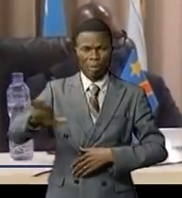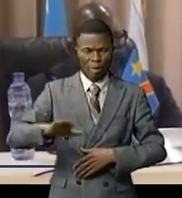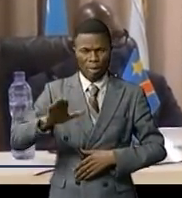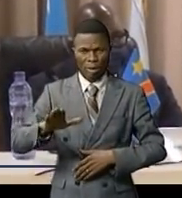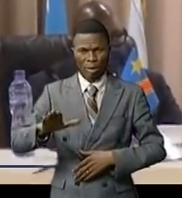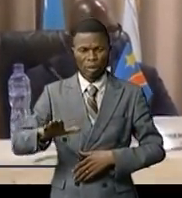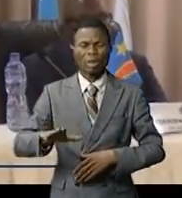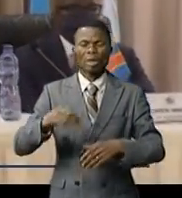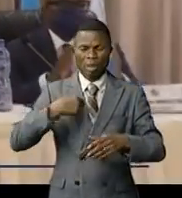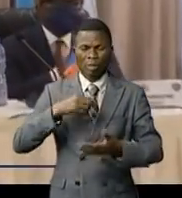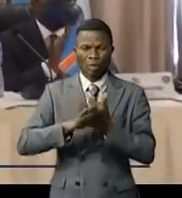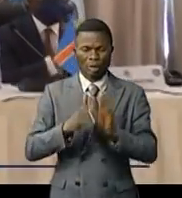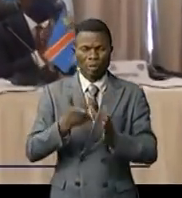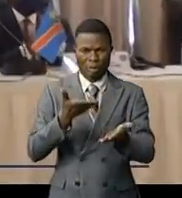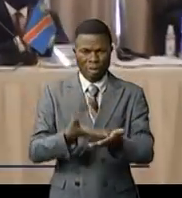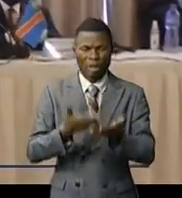et je vous remercie.